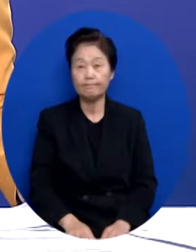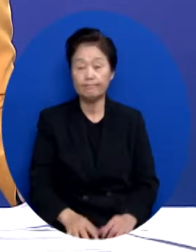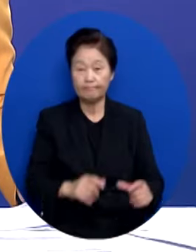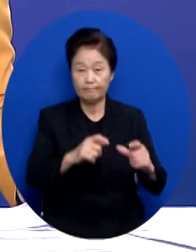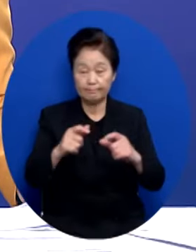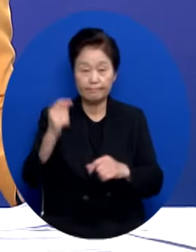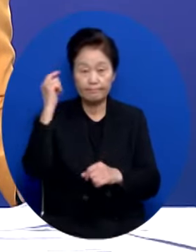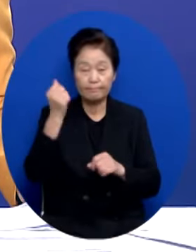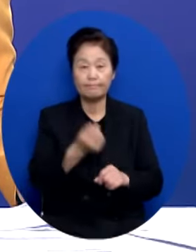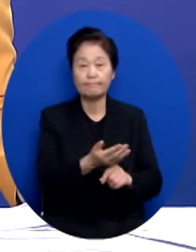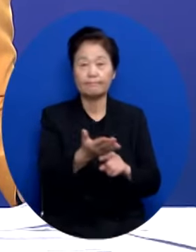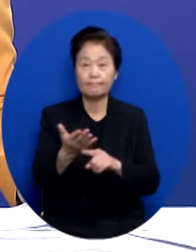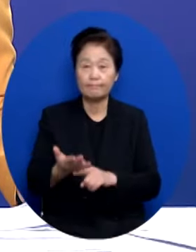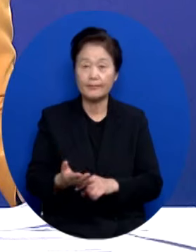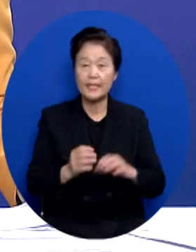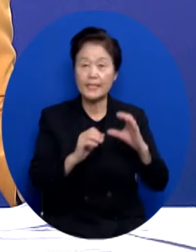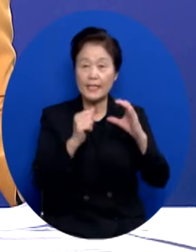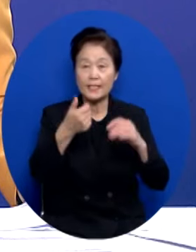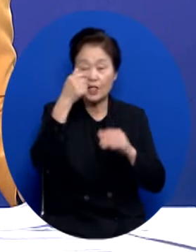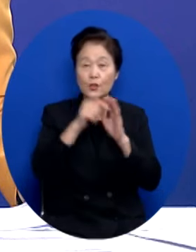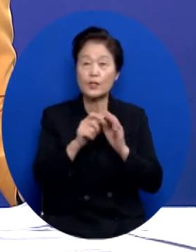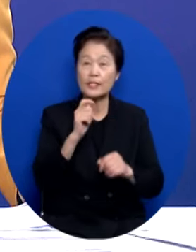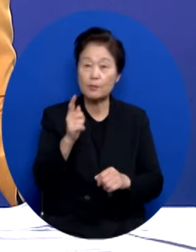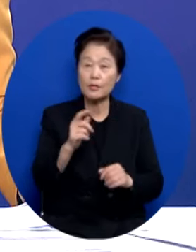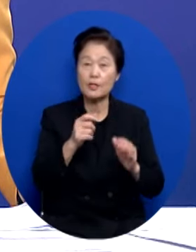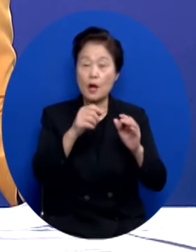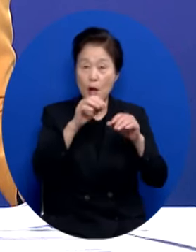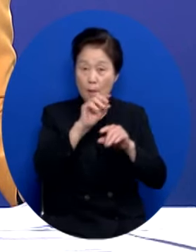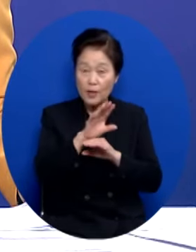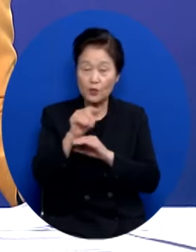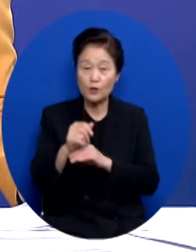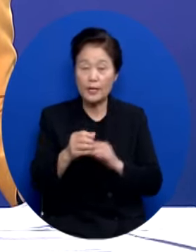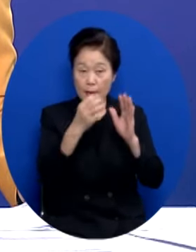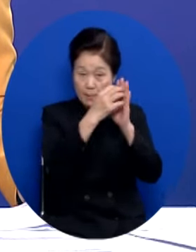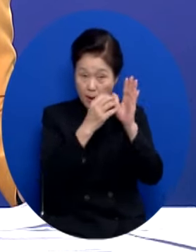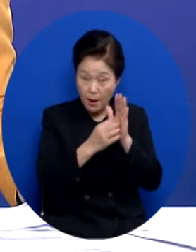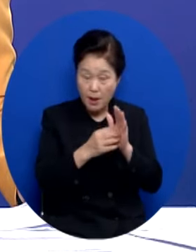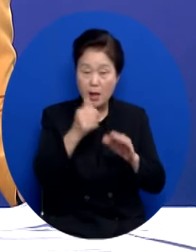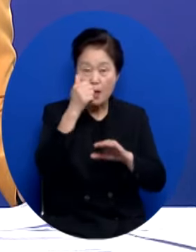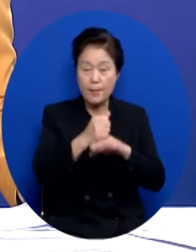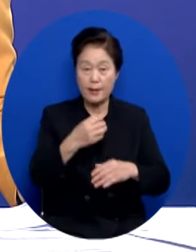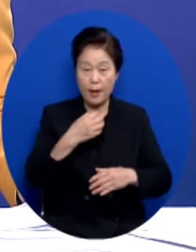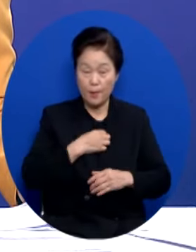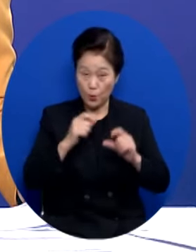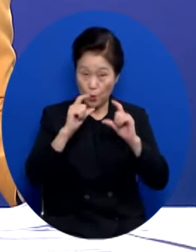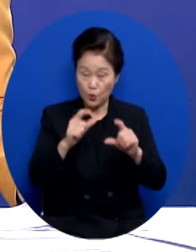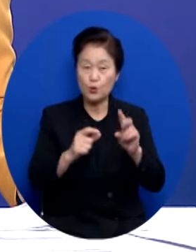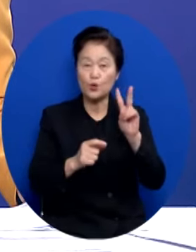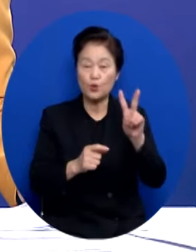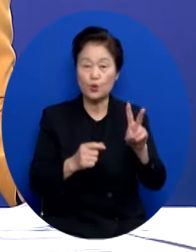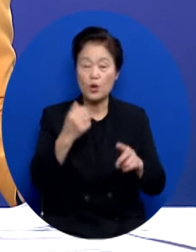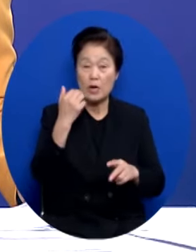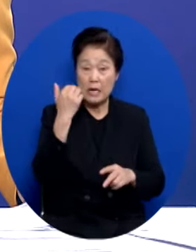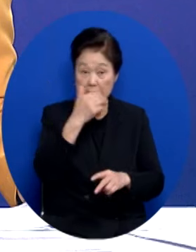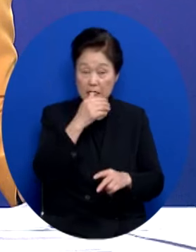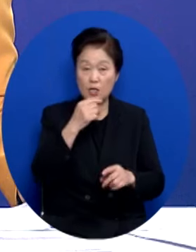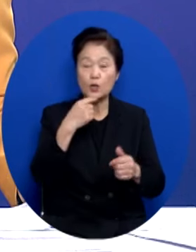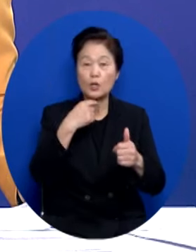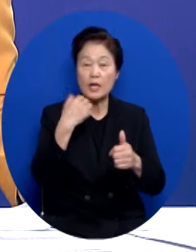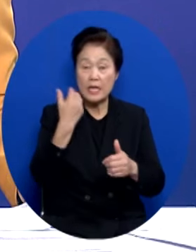지역별 소식입니다. CTS 기독교 TV에서 방송되는 다큐멘터리 마지막 경고 2 성혁명 교육과 위태로운